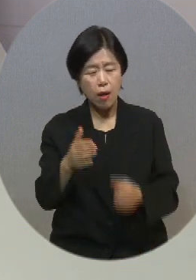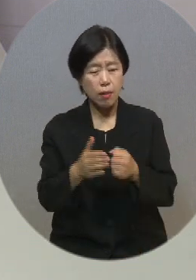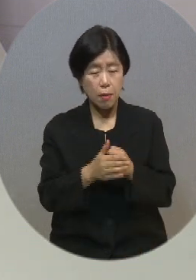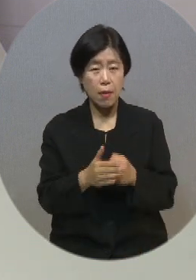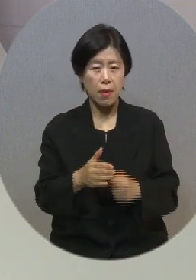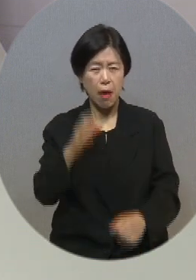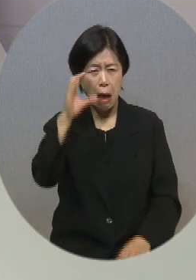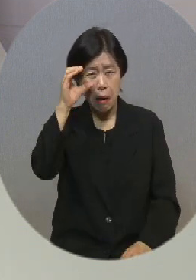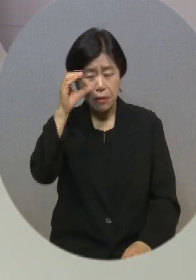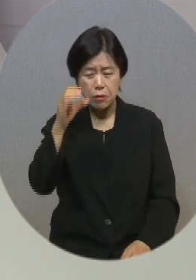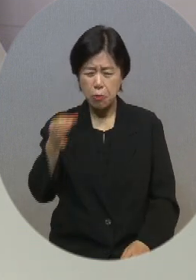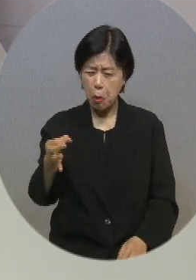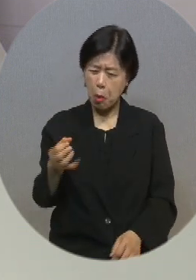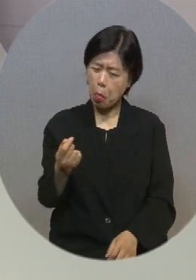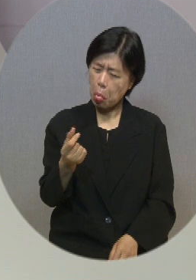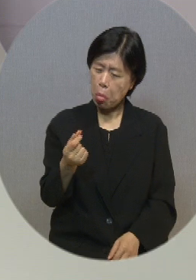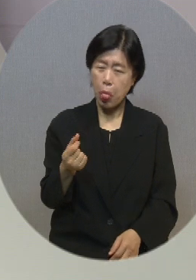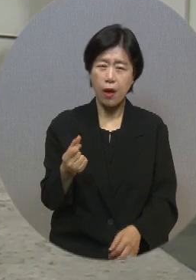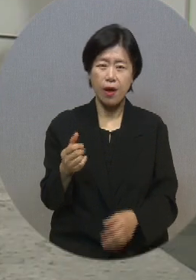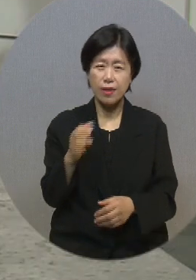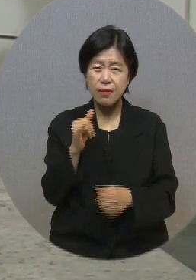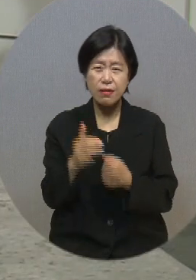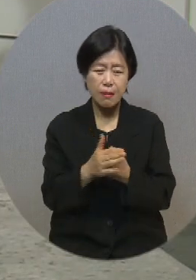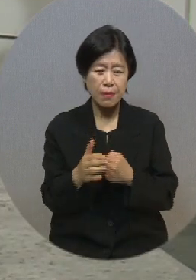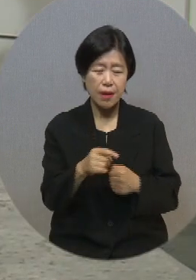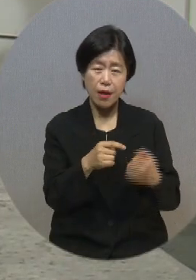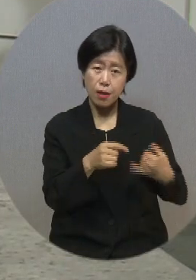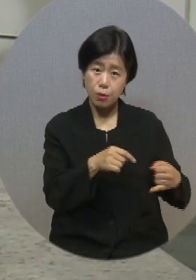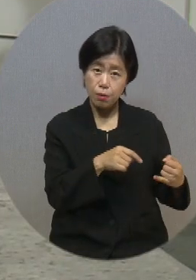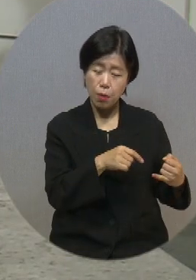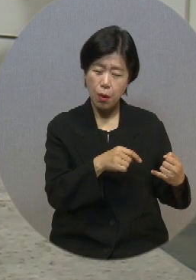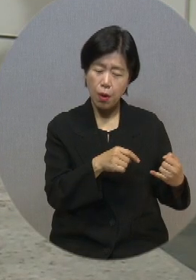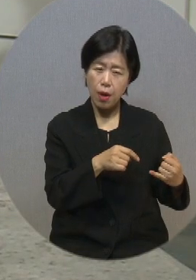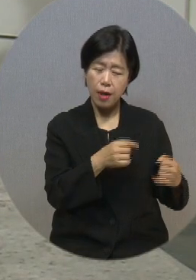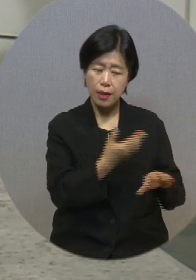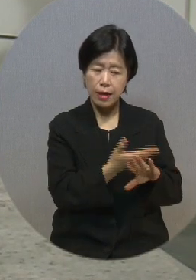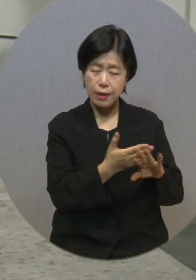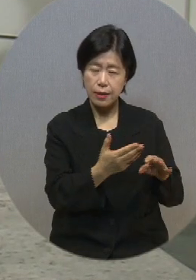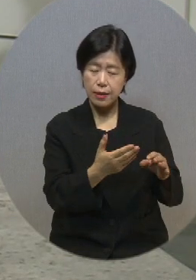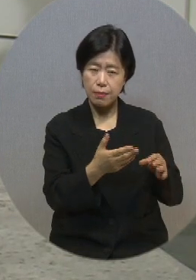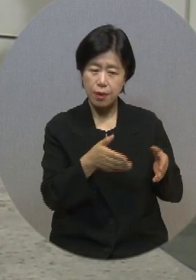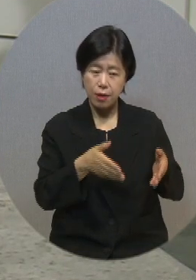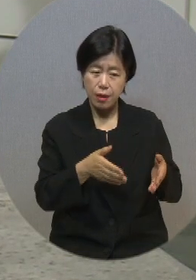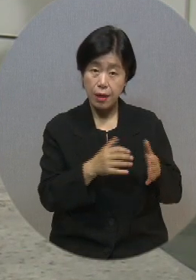못해서 마음에 조금 걸리셨다고 하는데 지금 가족분들에게 좀 드리고 싶은 말씀은?